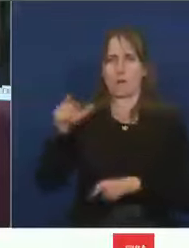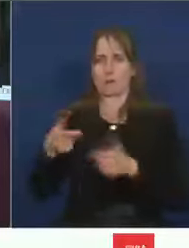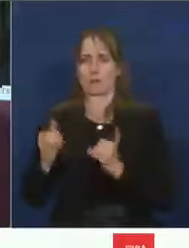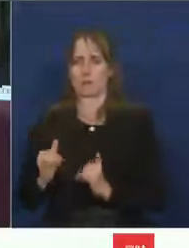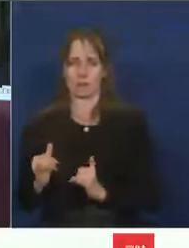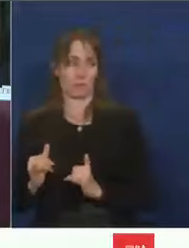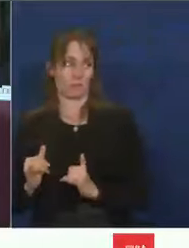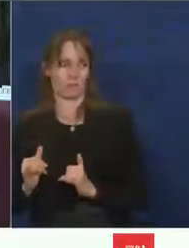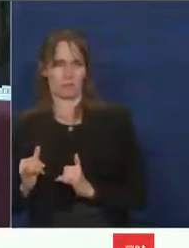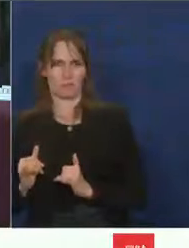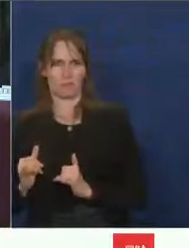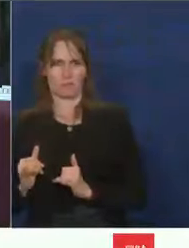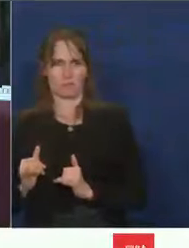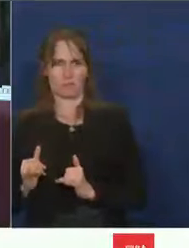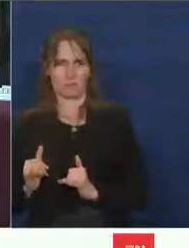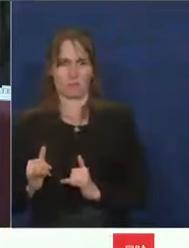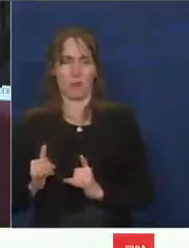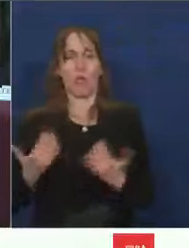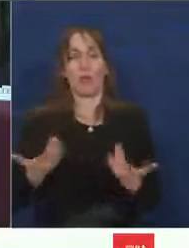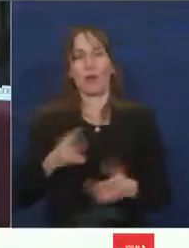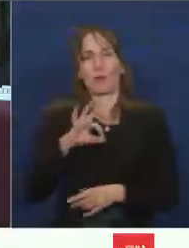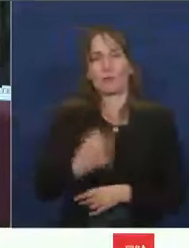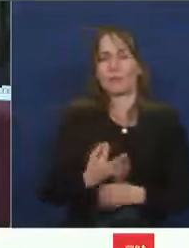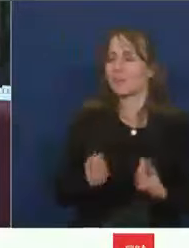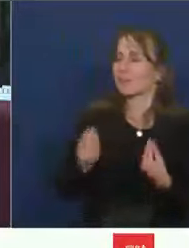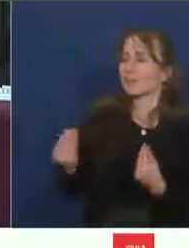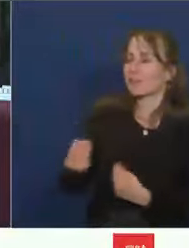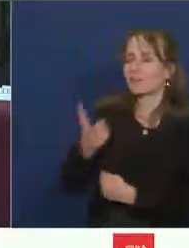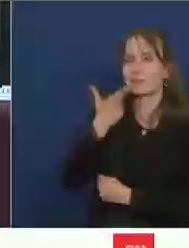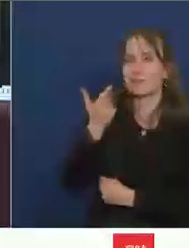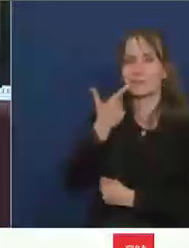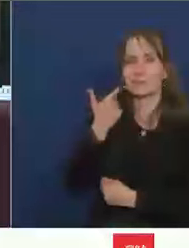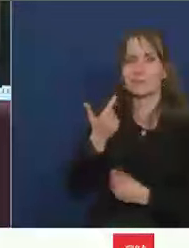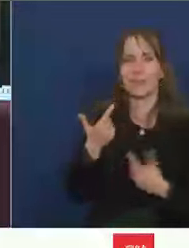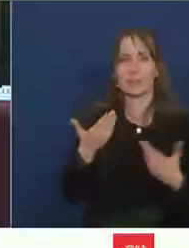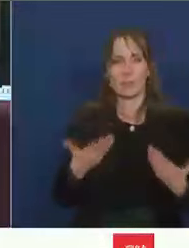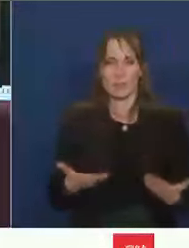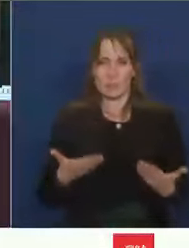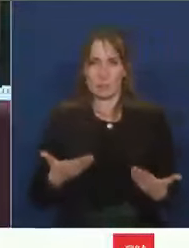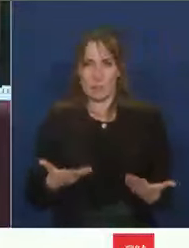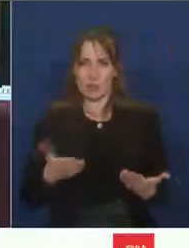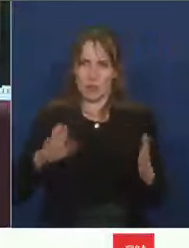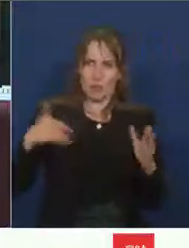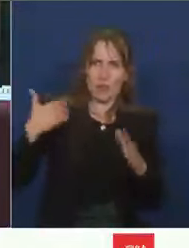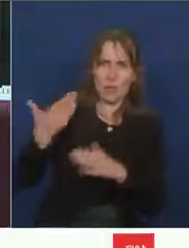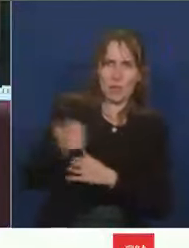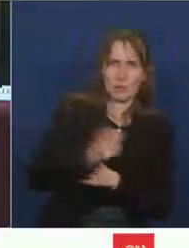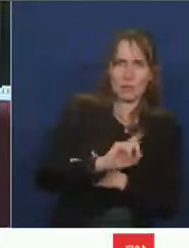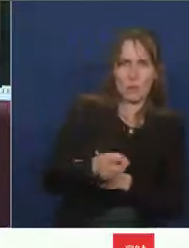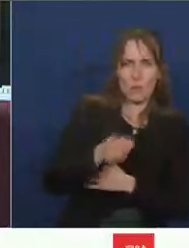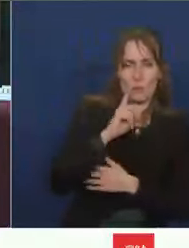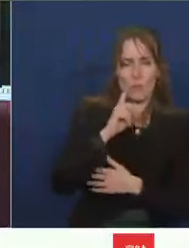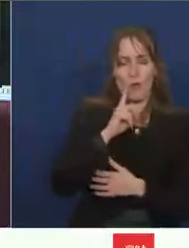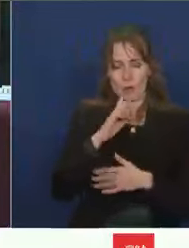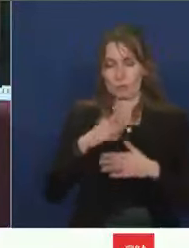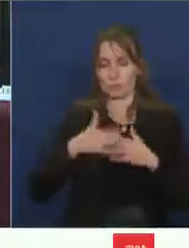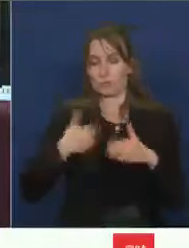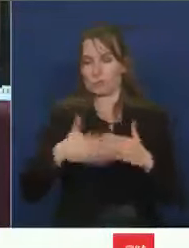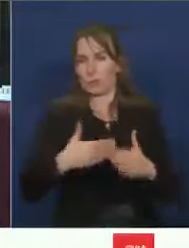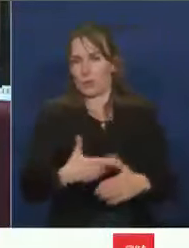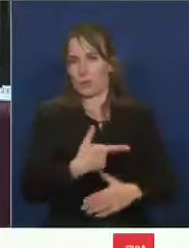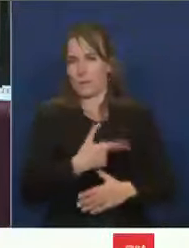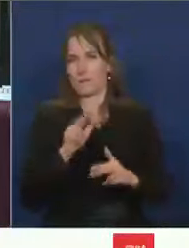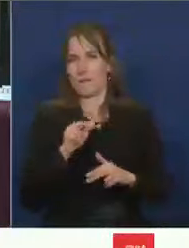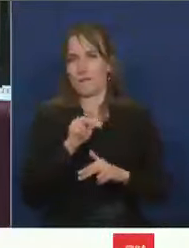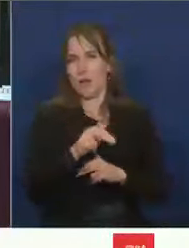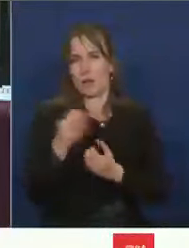lorsque l'impunité et sa visibilité extrême conduiront inévitablement à ce que surviennent des incidents